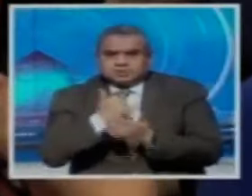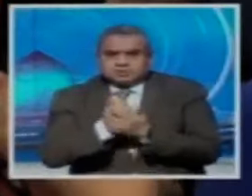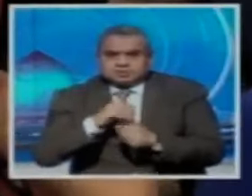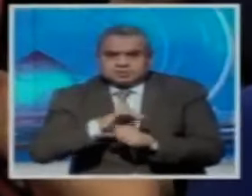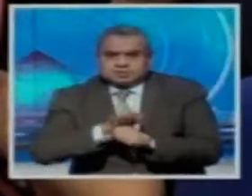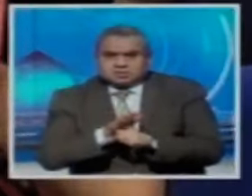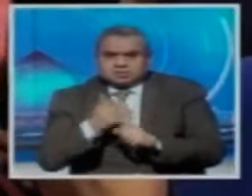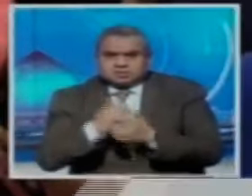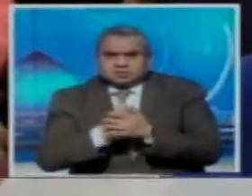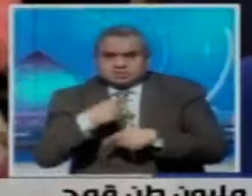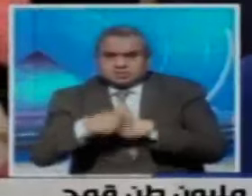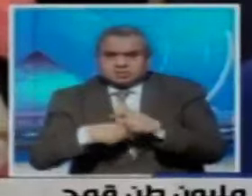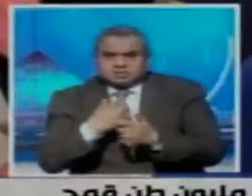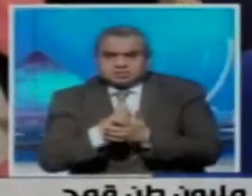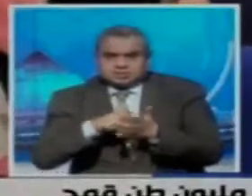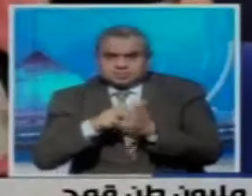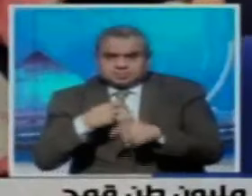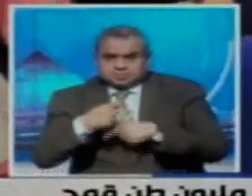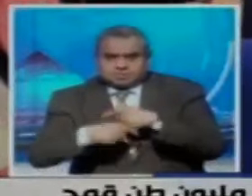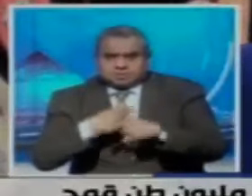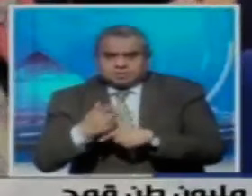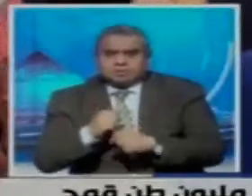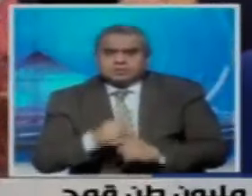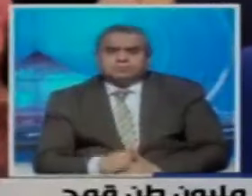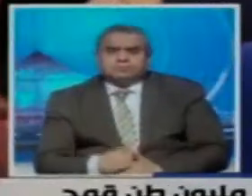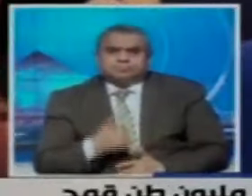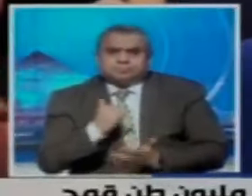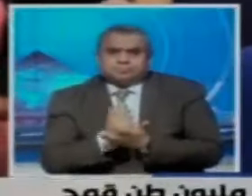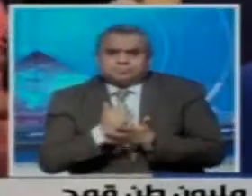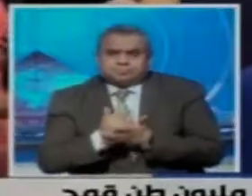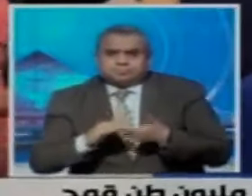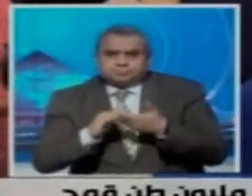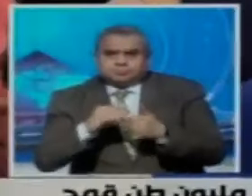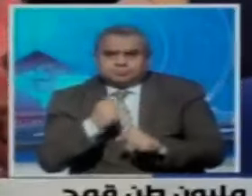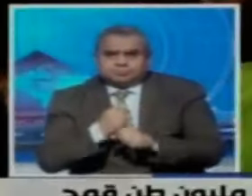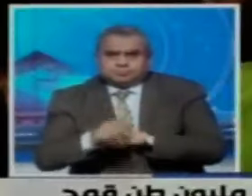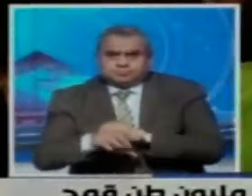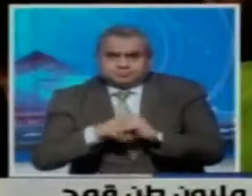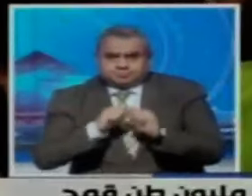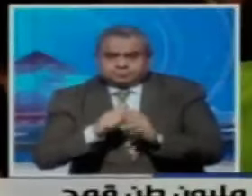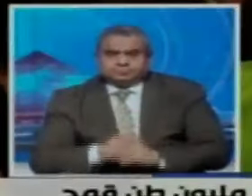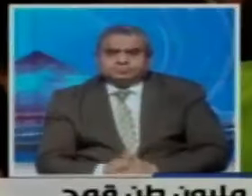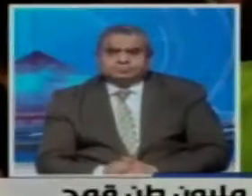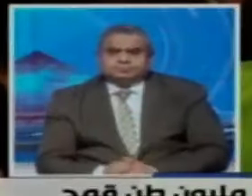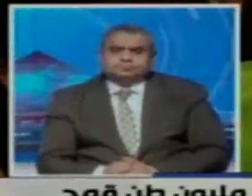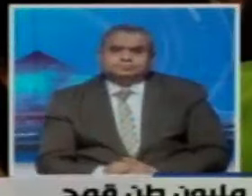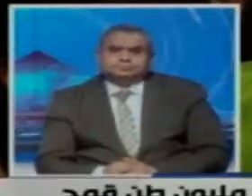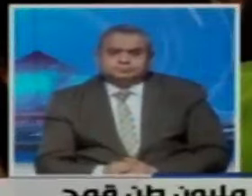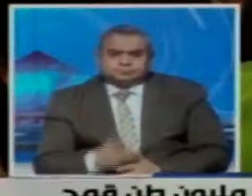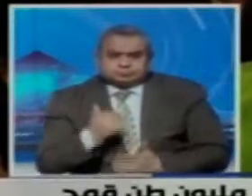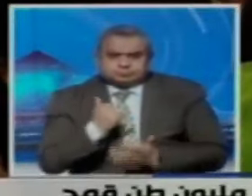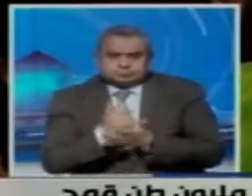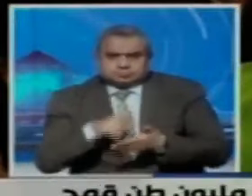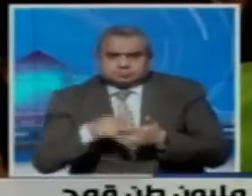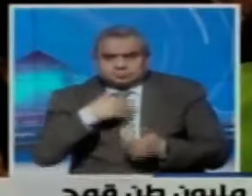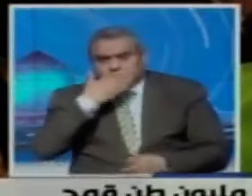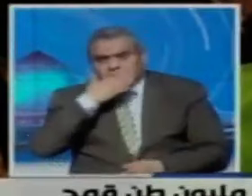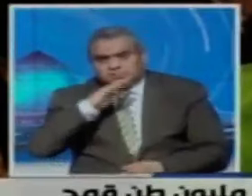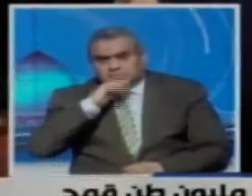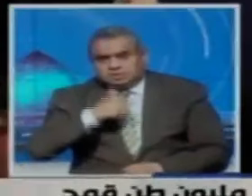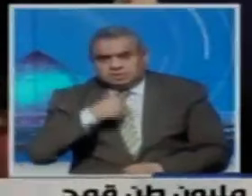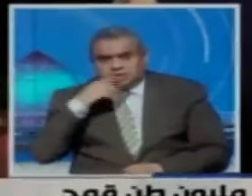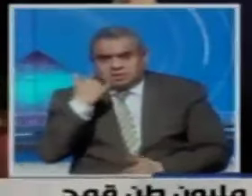الحرب الروسيه لما عملت ما قفلت بقى كله، مش الخط ده بس، قفلت من عندهم ومن اوكرانيا ومن كله، والحمد لله قدرنا